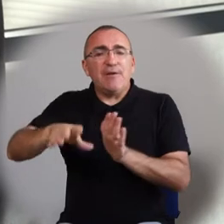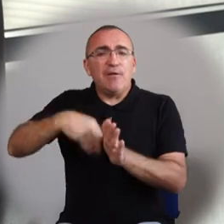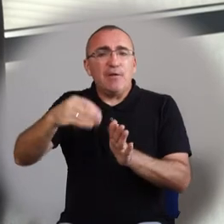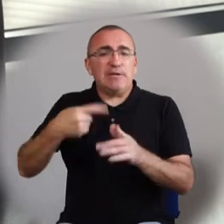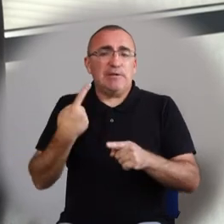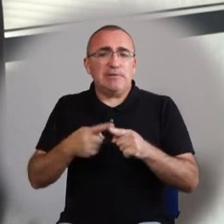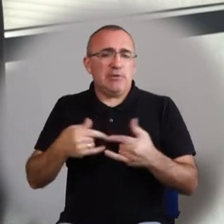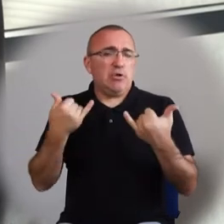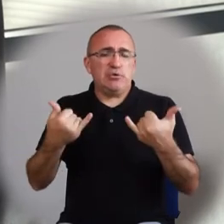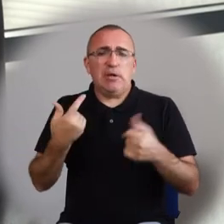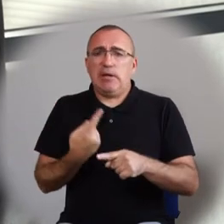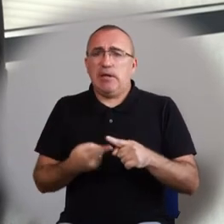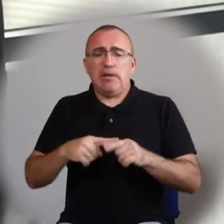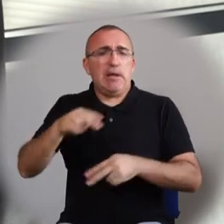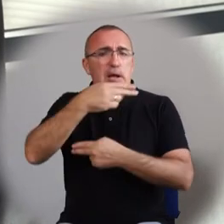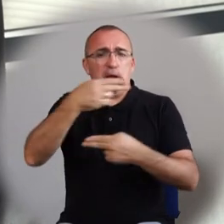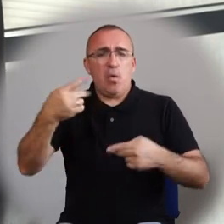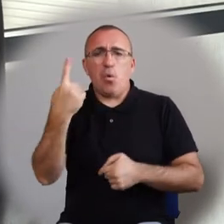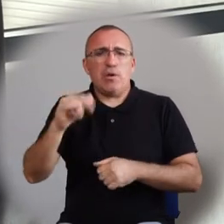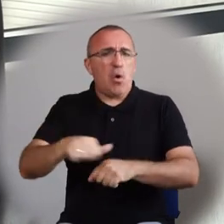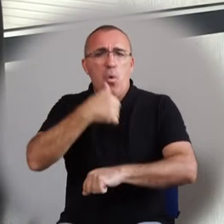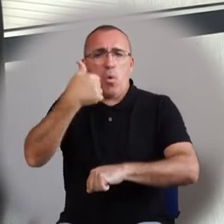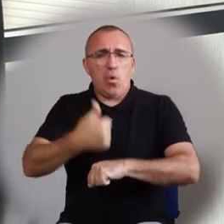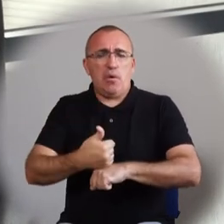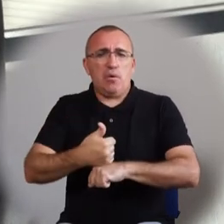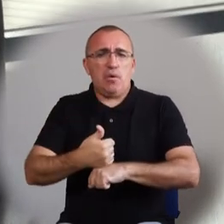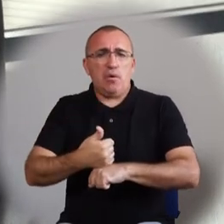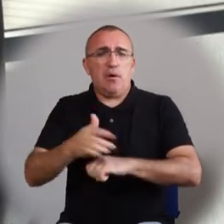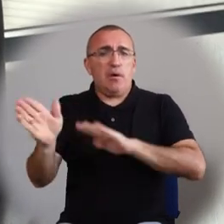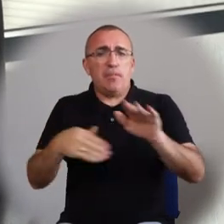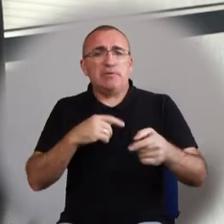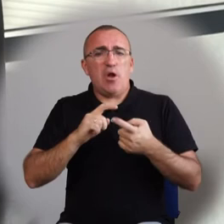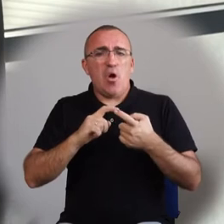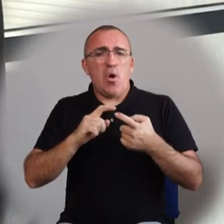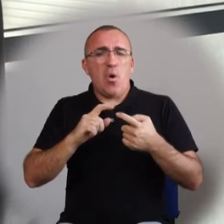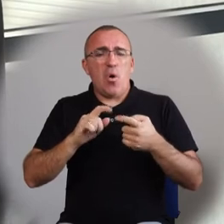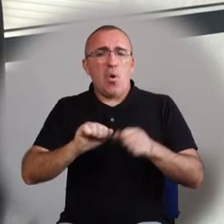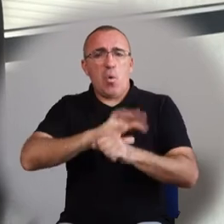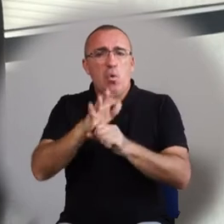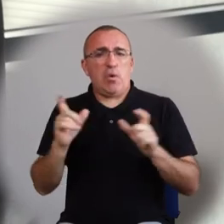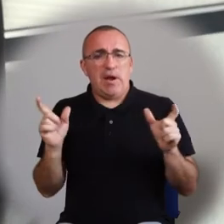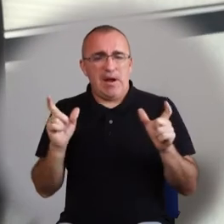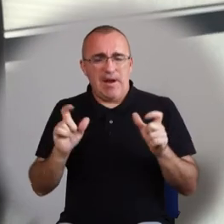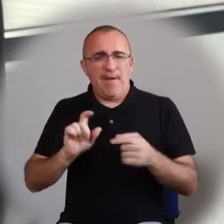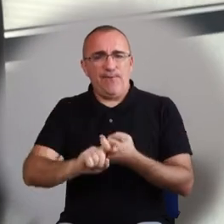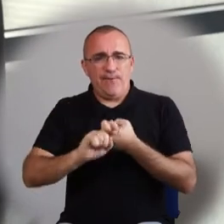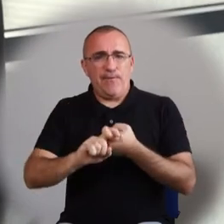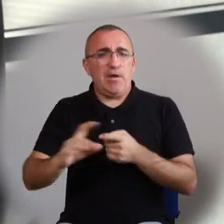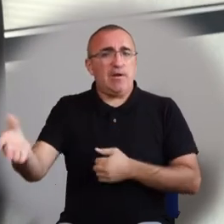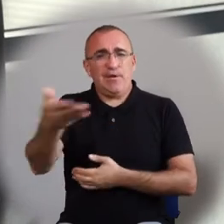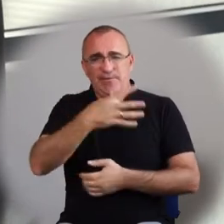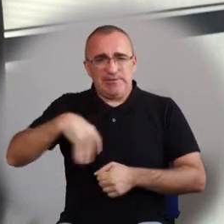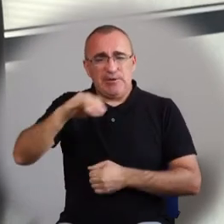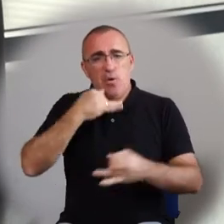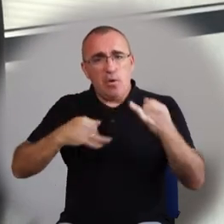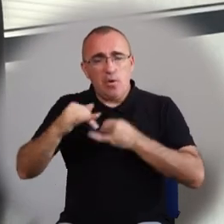про місцеві вибори. Це, напевно, сьогодні така тема, одна з головних, ну, звичайно, після коронавірусу. І всі